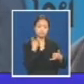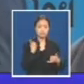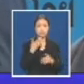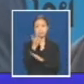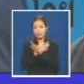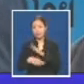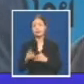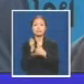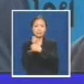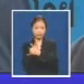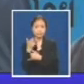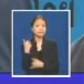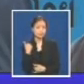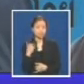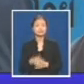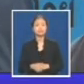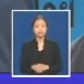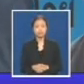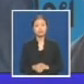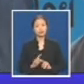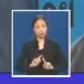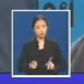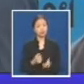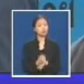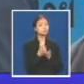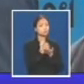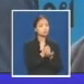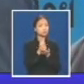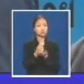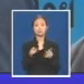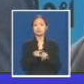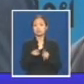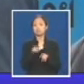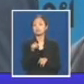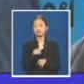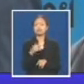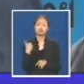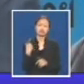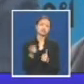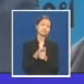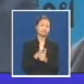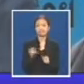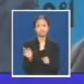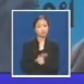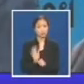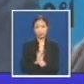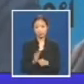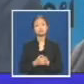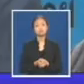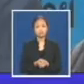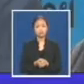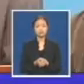แต่ว่าการช่วยเหลือในลักษณะนี้หนึ่งคือไม่เพียงพอ